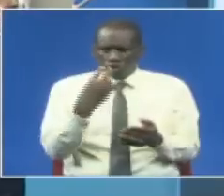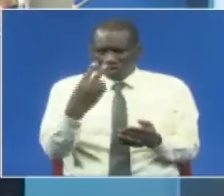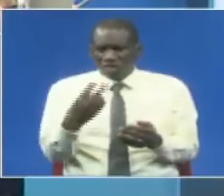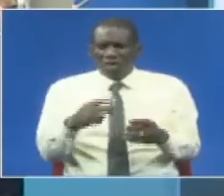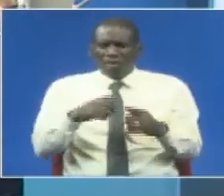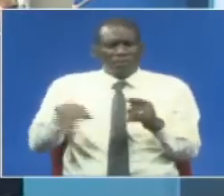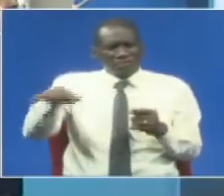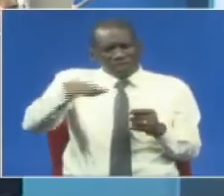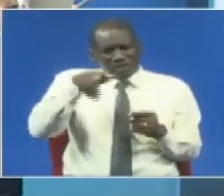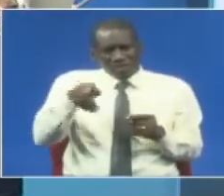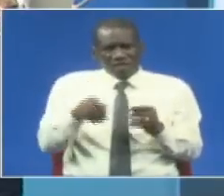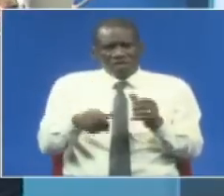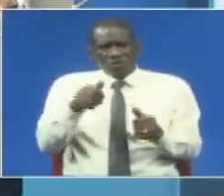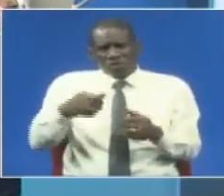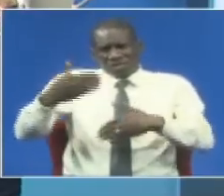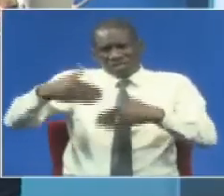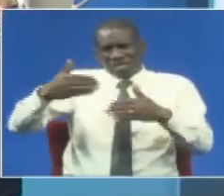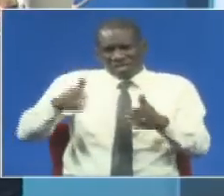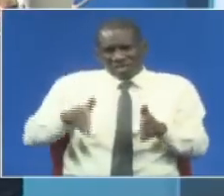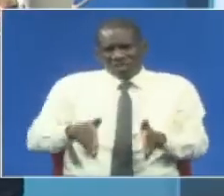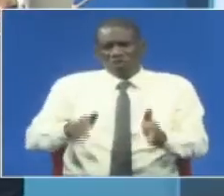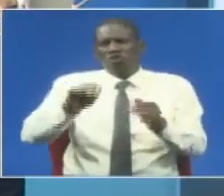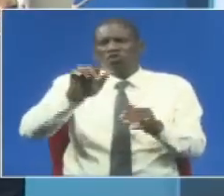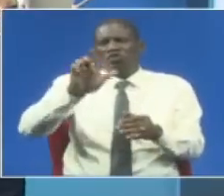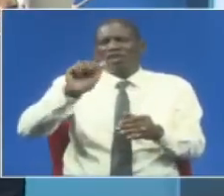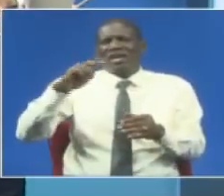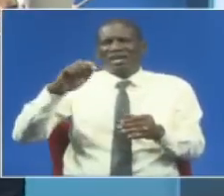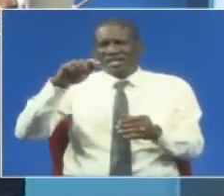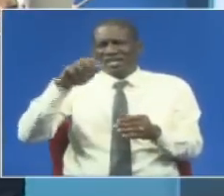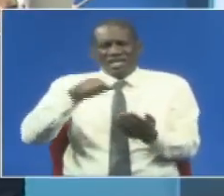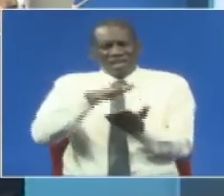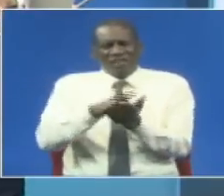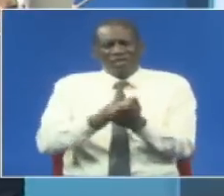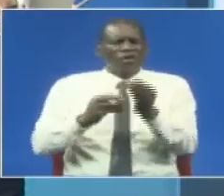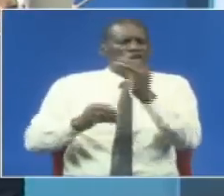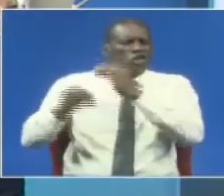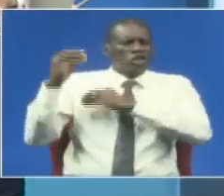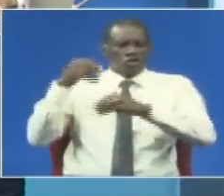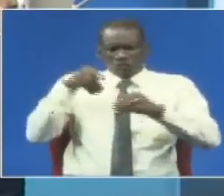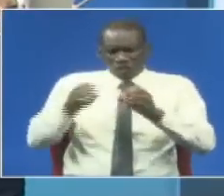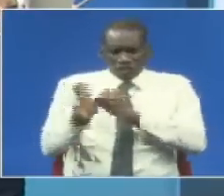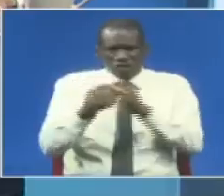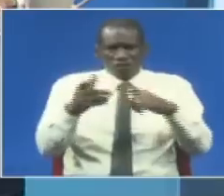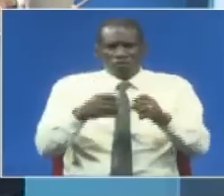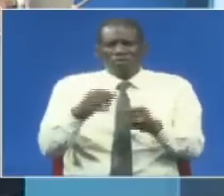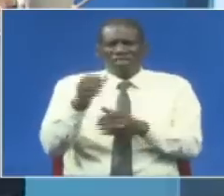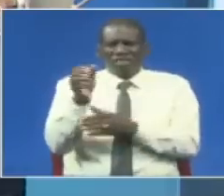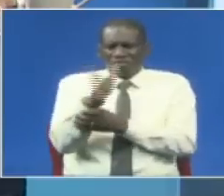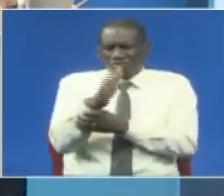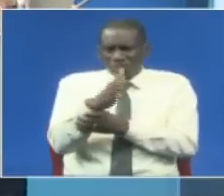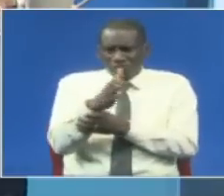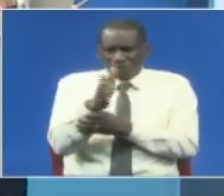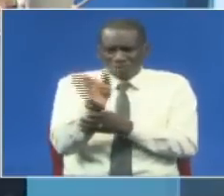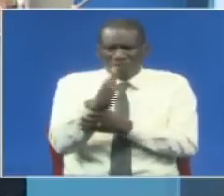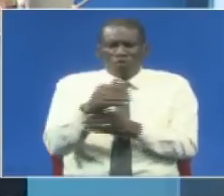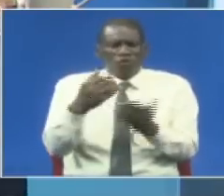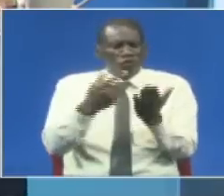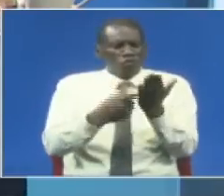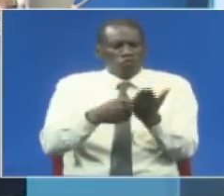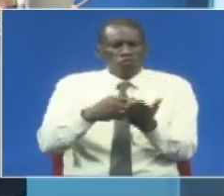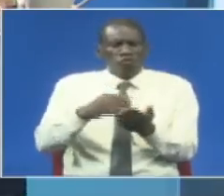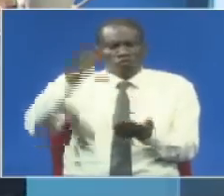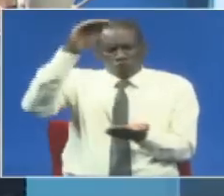hili lililoko kando ya barabara kuu ya Langata limehifadhi historia ya Jamhuri ya Kenya tangu bendera ya mbeberu iliposhushwa